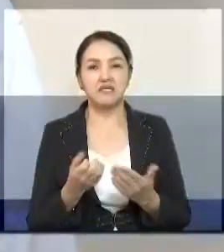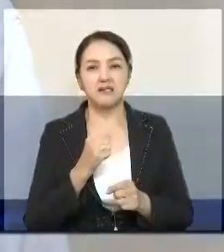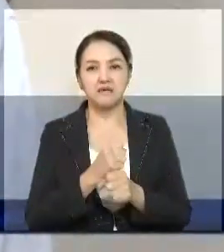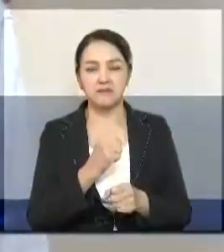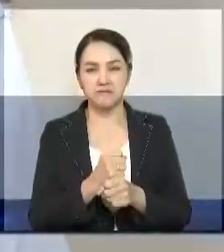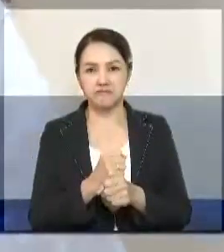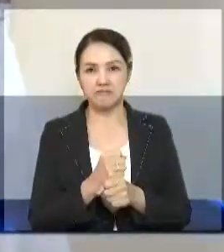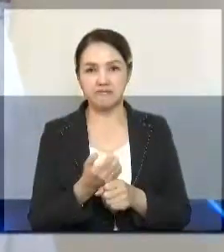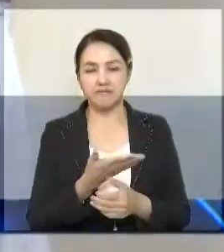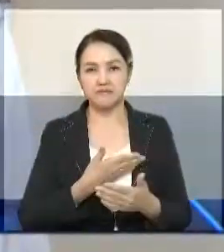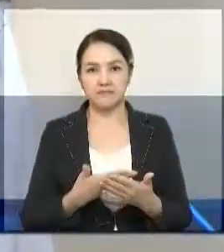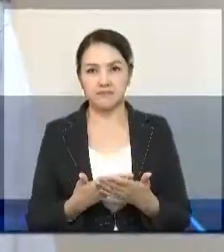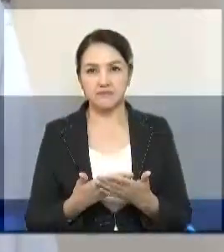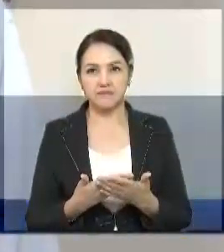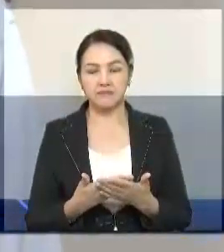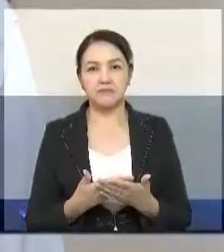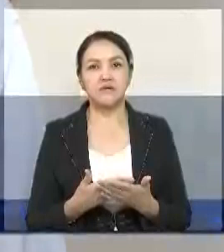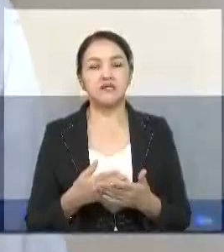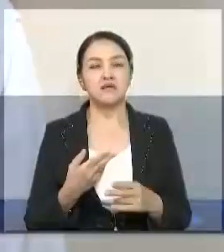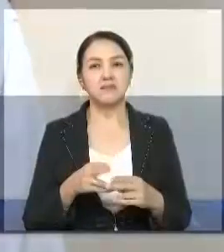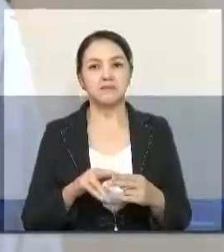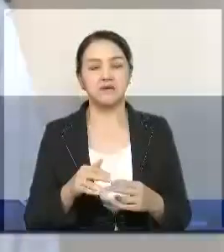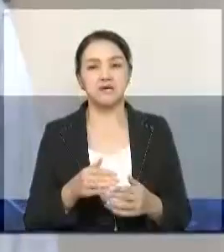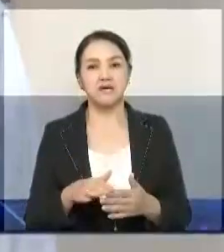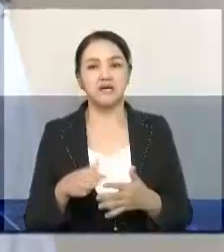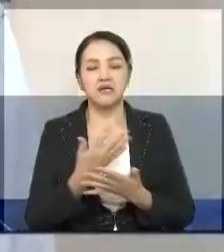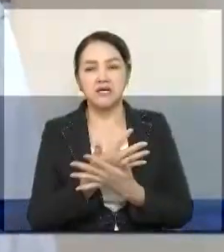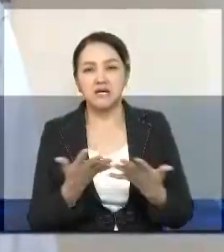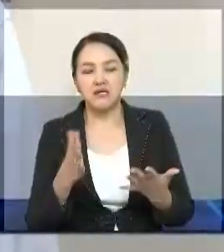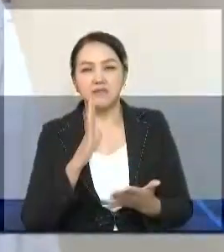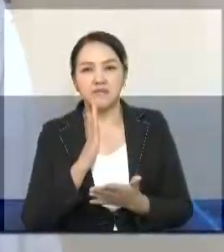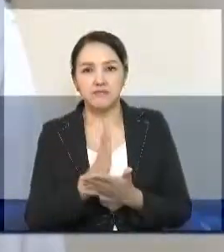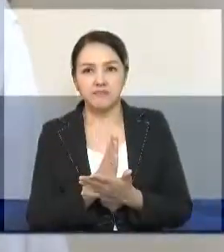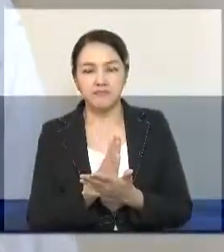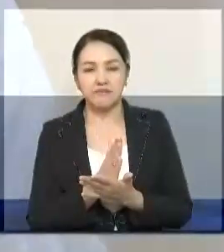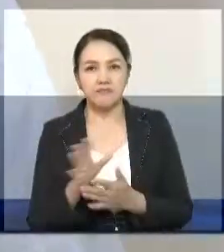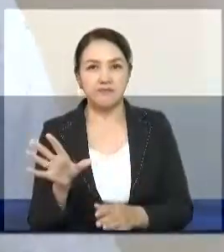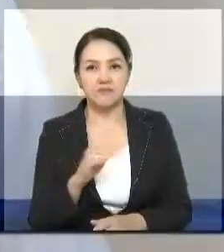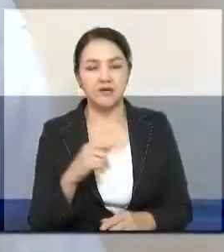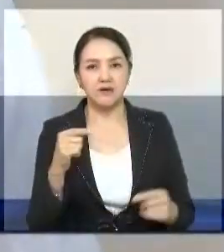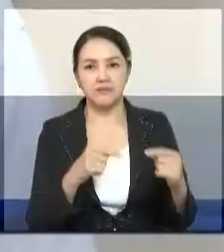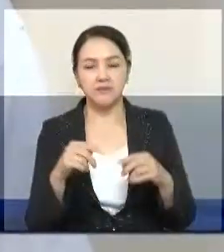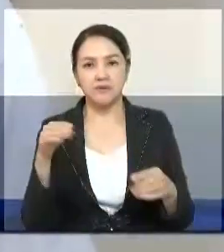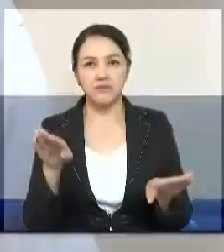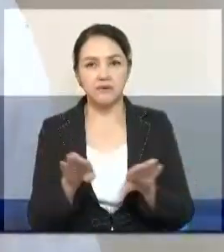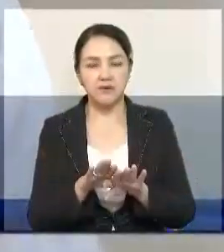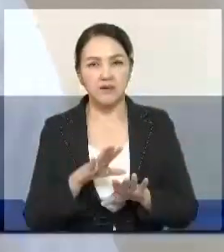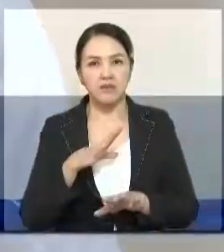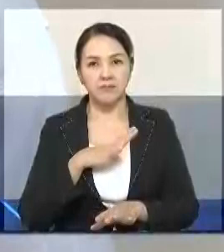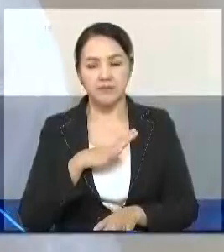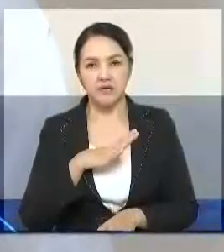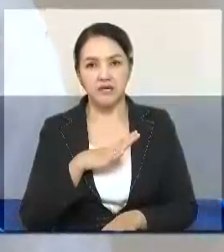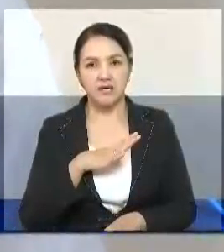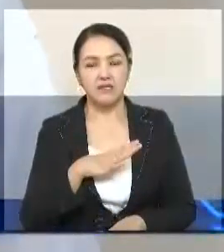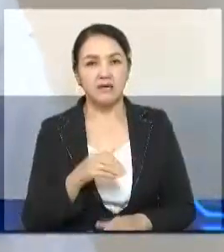жасауды біз қабылдаймыз. Өйткені оның неше түрлі әдістері болады. Бәрі бір-біріне ұқсаған менен,